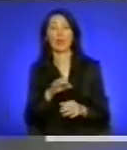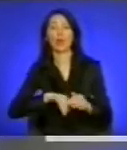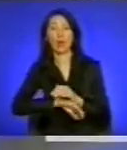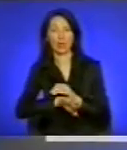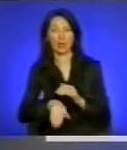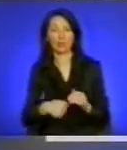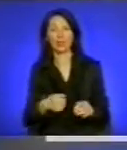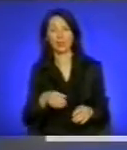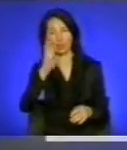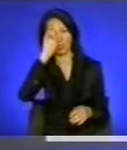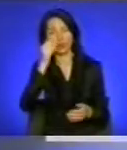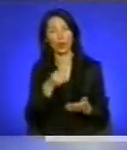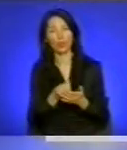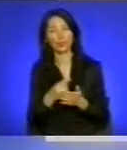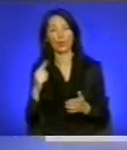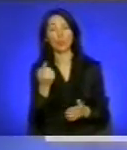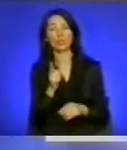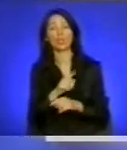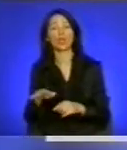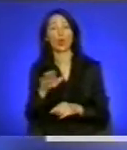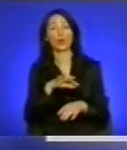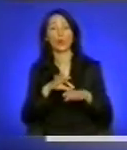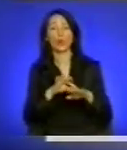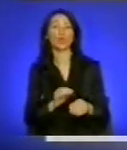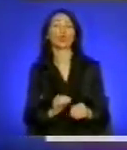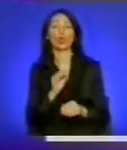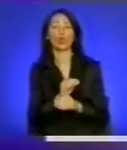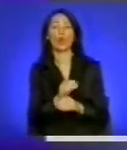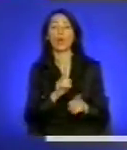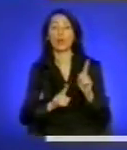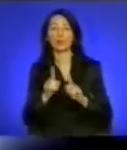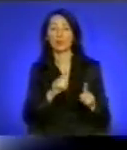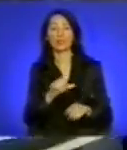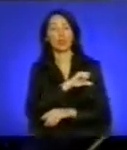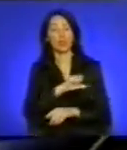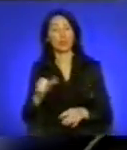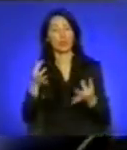перший на Тернопільщині проходить додаткова сесія з зовнішнього незалежного оцінювання